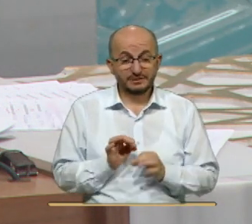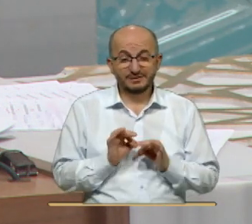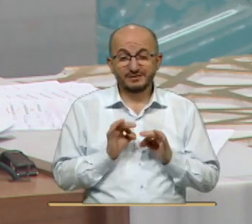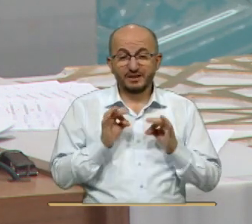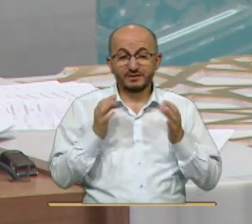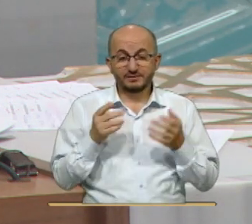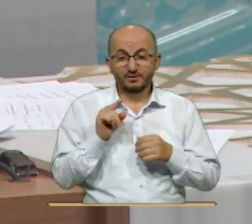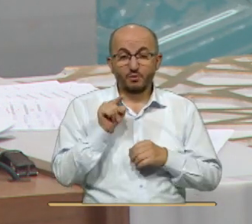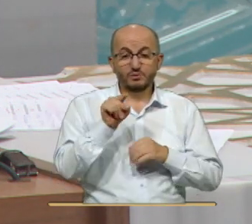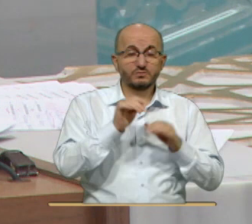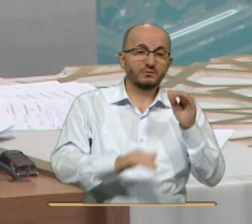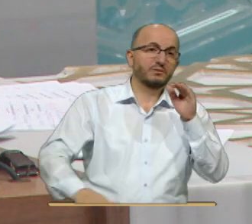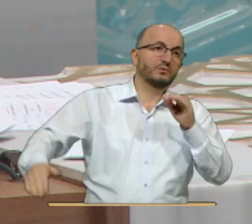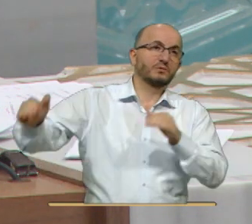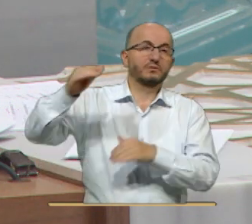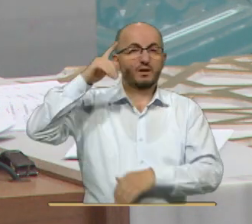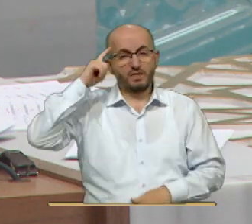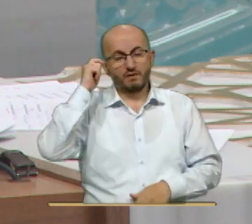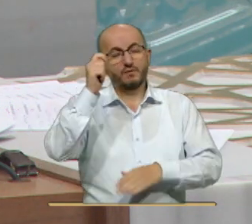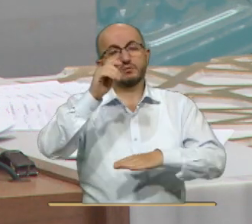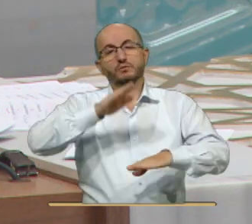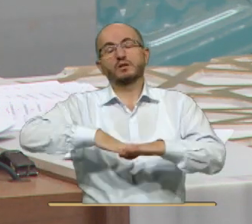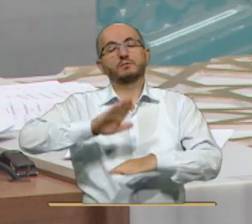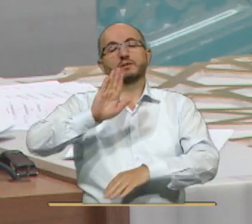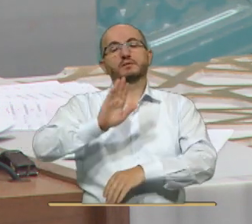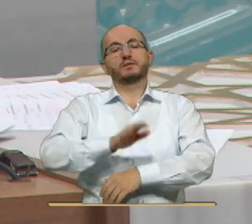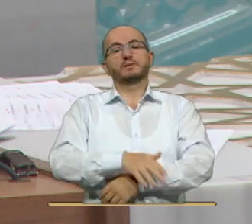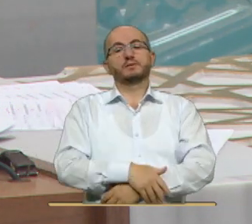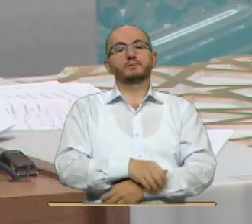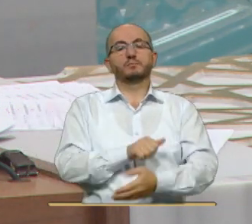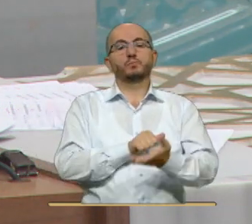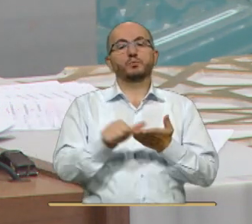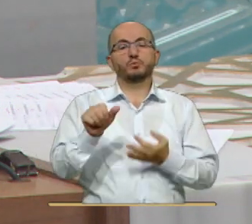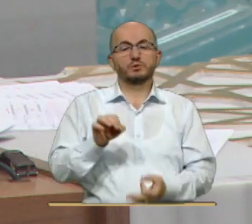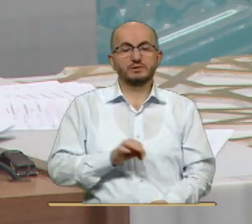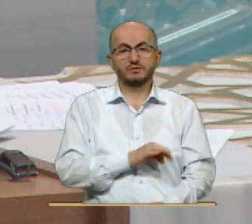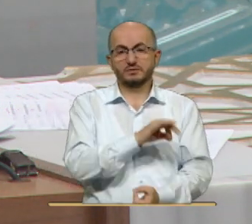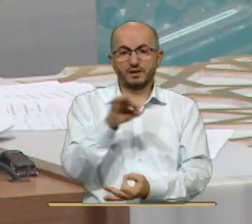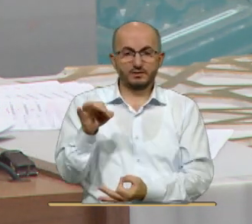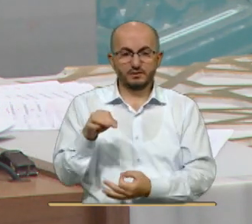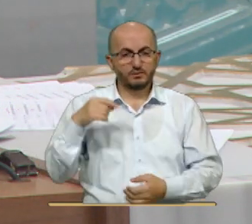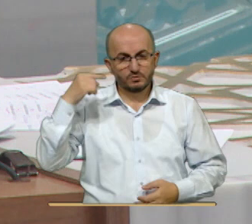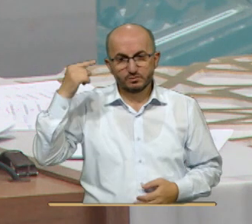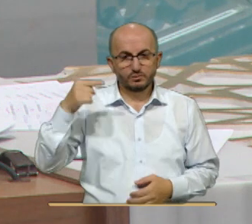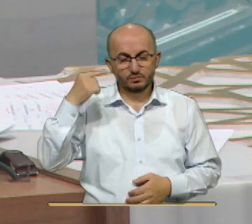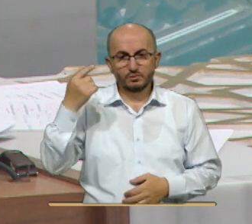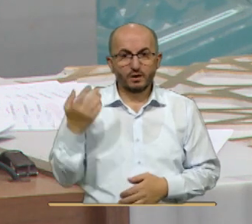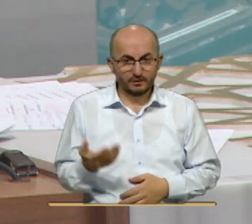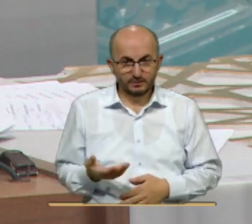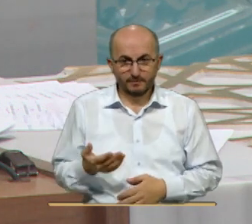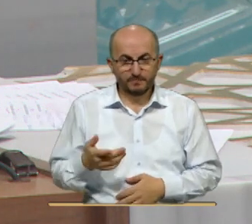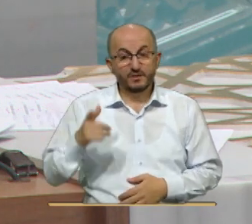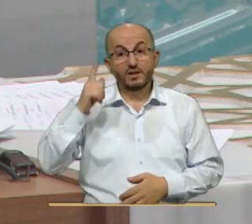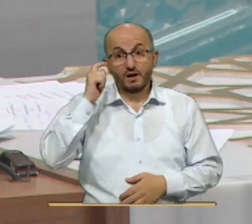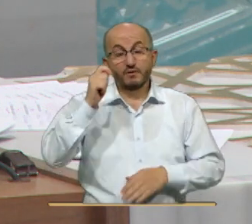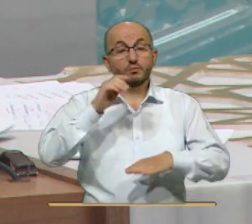onun üzerinde tefekkür etmezsiniz? Bütün insanlık düşündüğü halde,